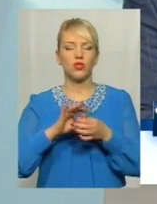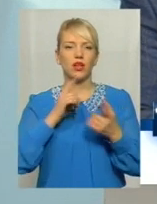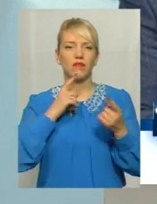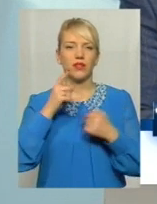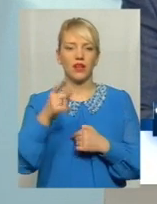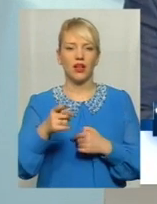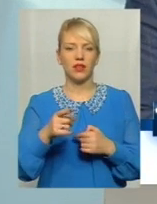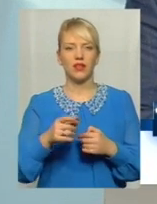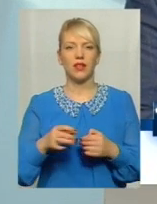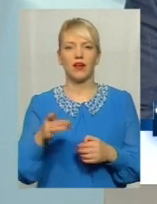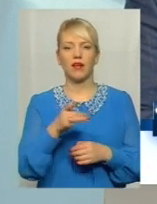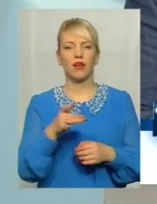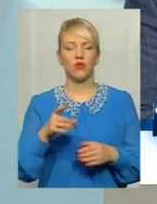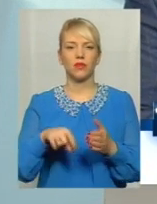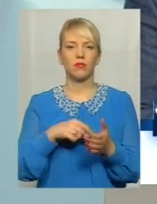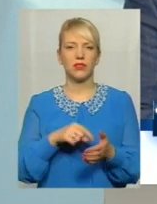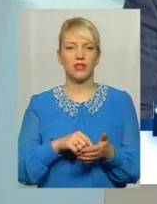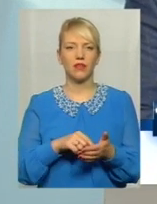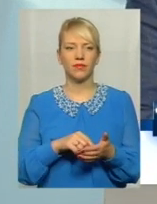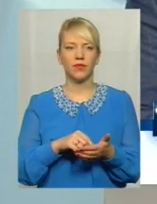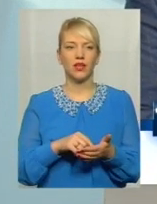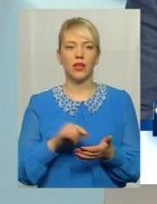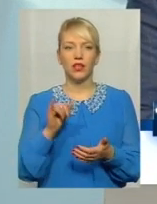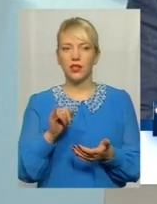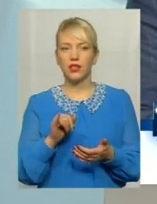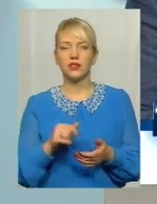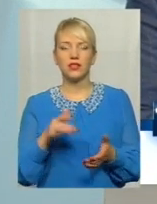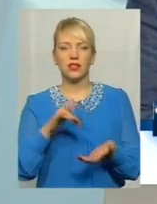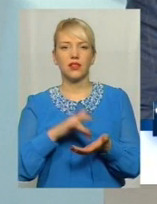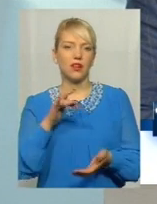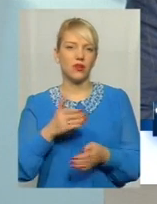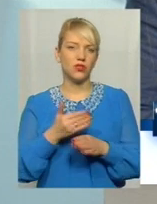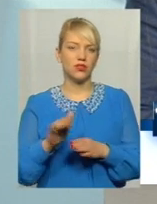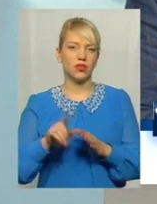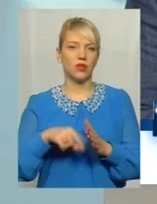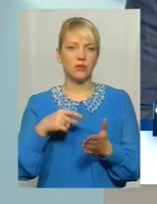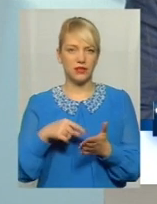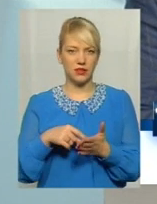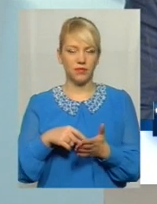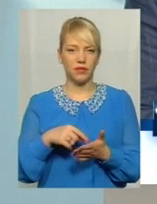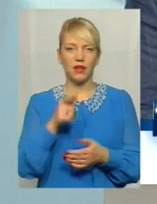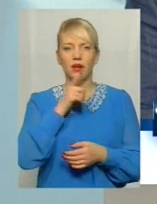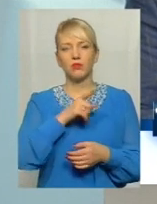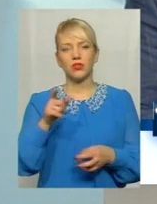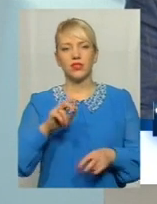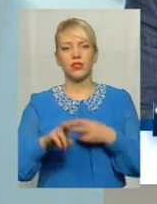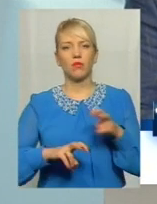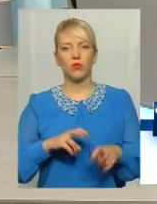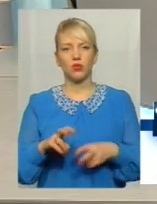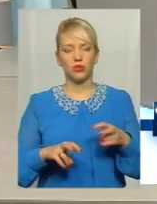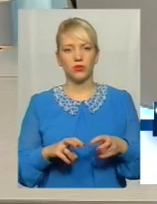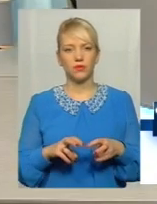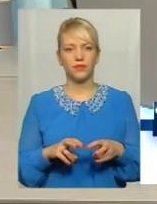мікрорайони міста з безпосередньо центральної частини міста. Під час пошуку